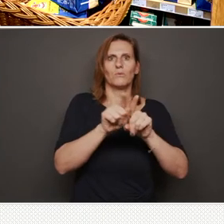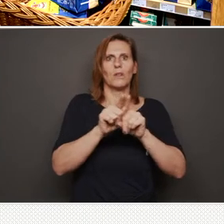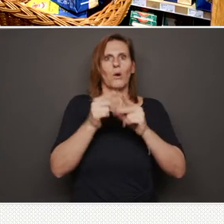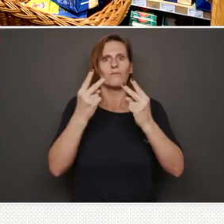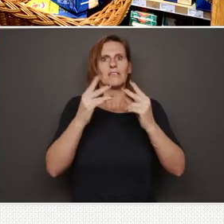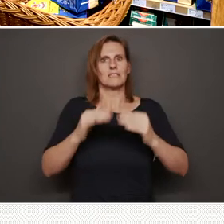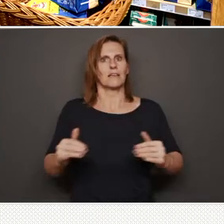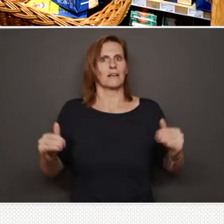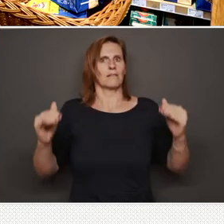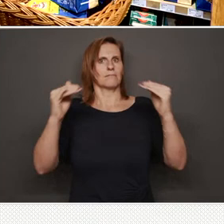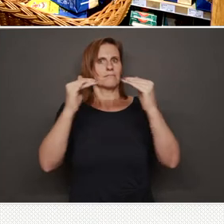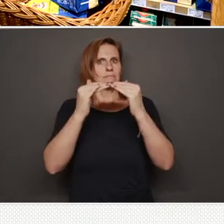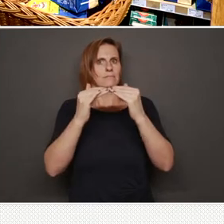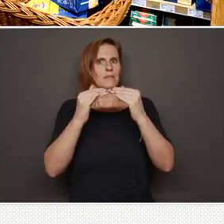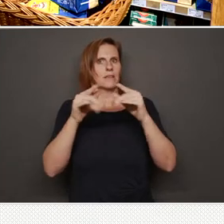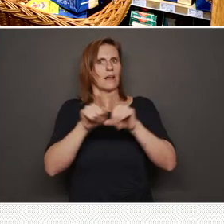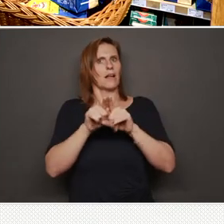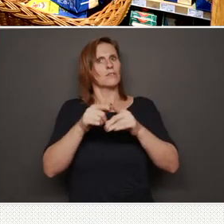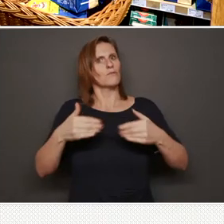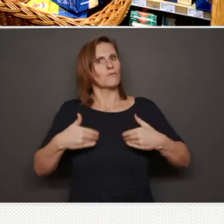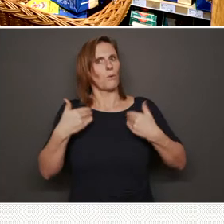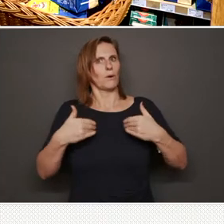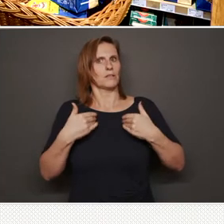sein, damit die Freude wachsen kann.